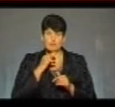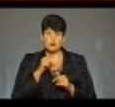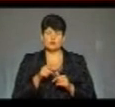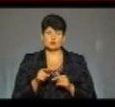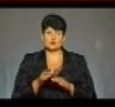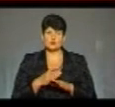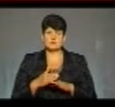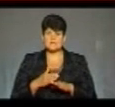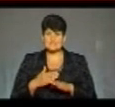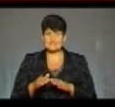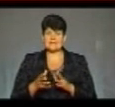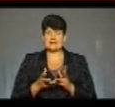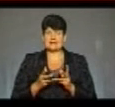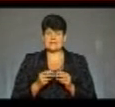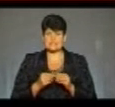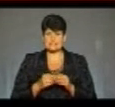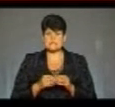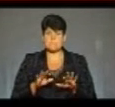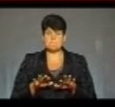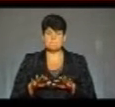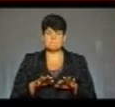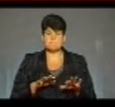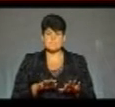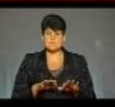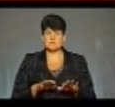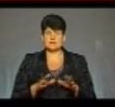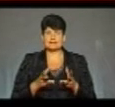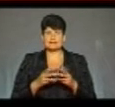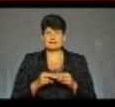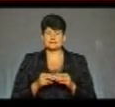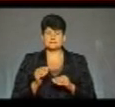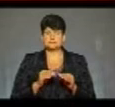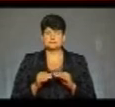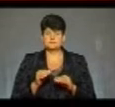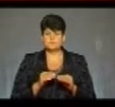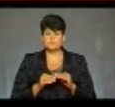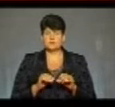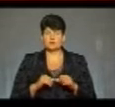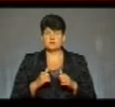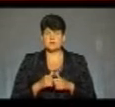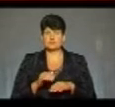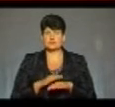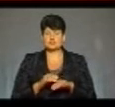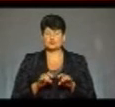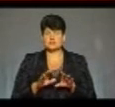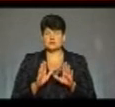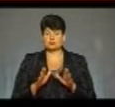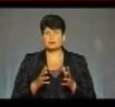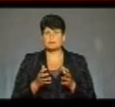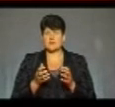чином розподілена кількість місць і кількісний склад, чисельний склад комітетів, що фактично рішення будуть